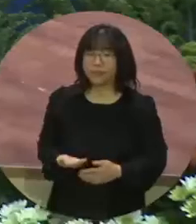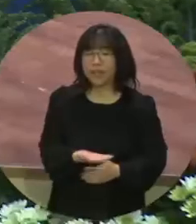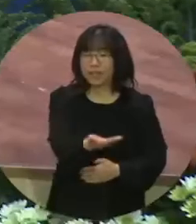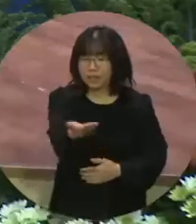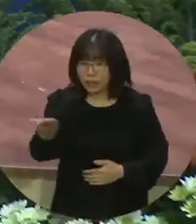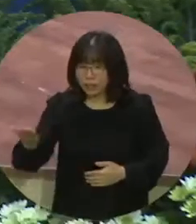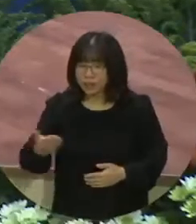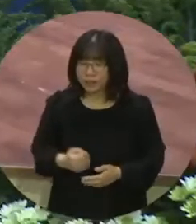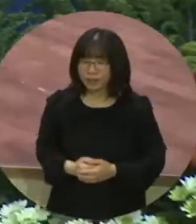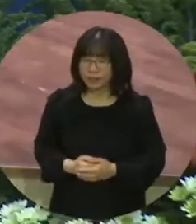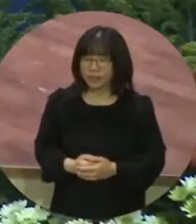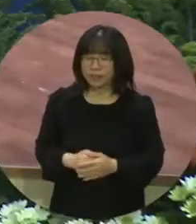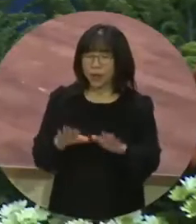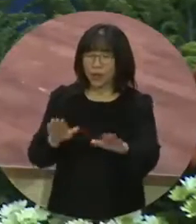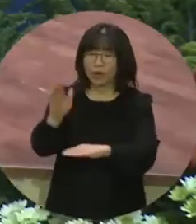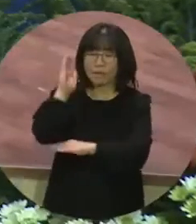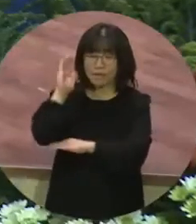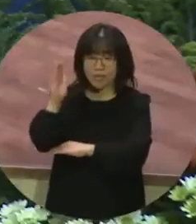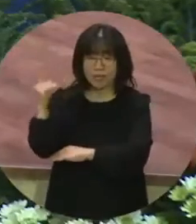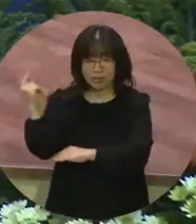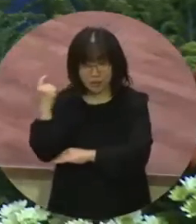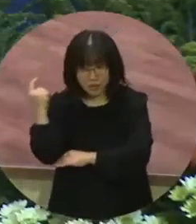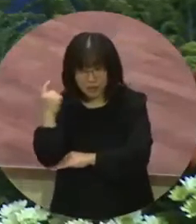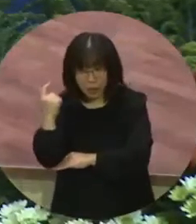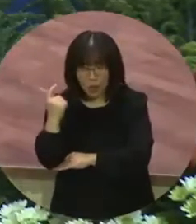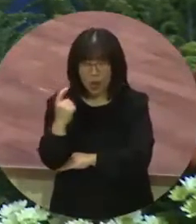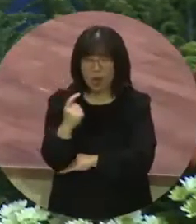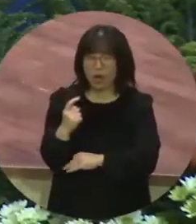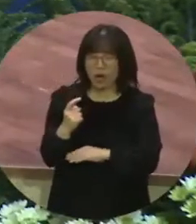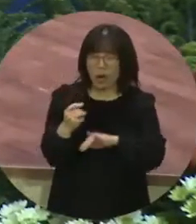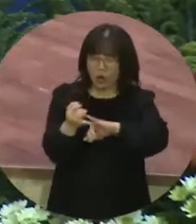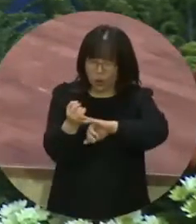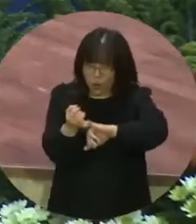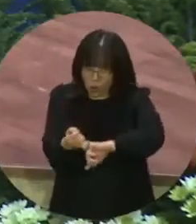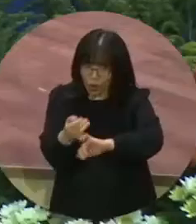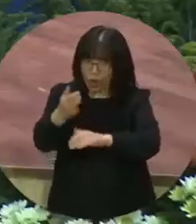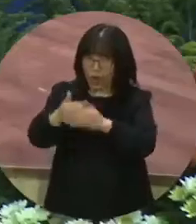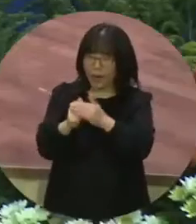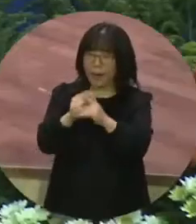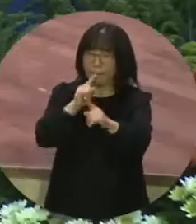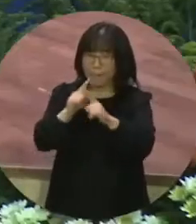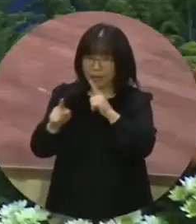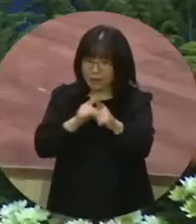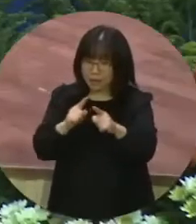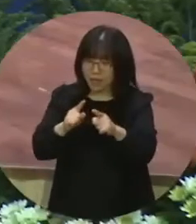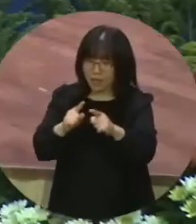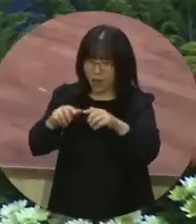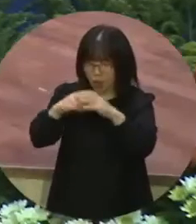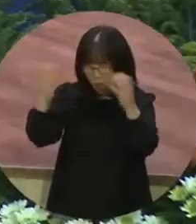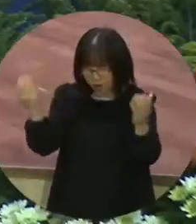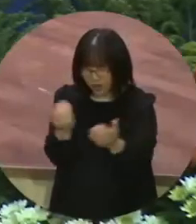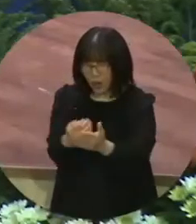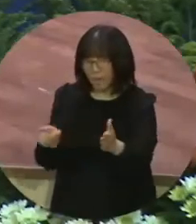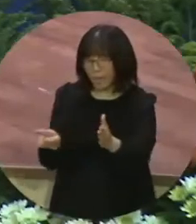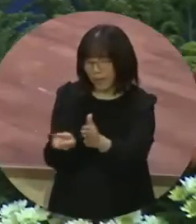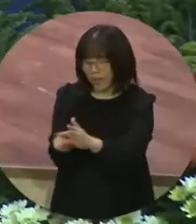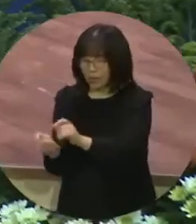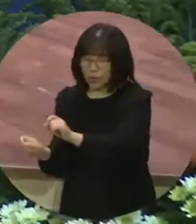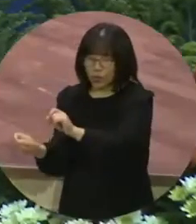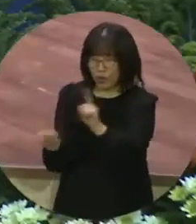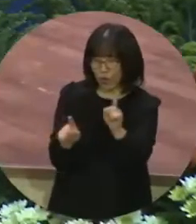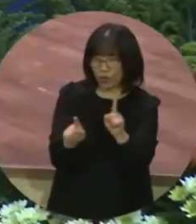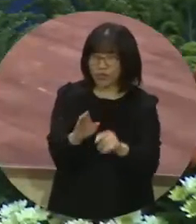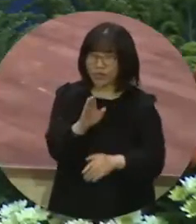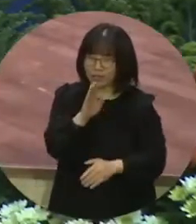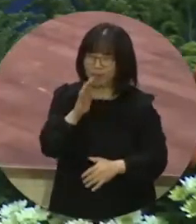성도 여러분 오늘 말씀을 통해서 한 번도 빠짐없이 하나님의 말씀에 대한 온전한 믿음을 회복해서 참